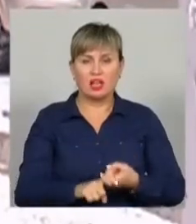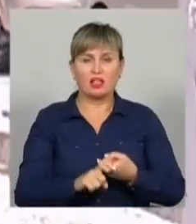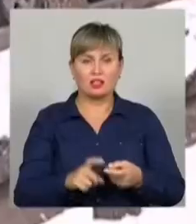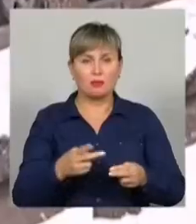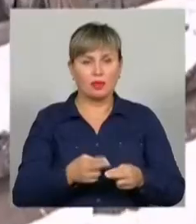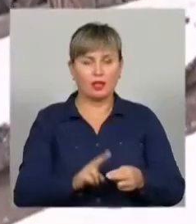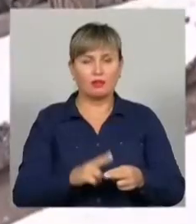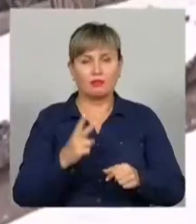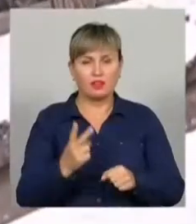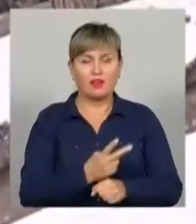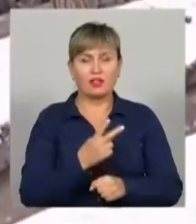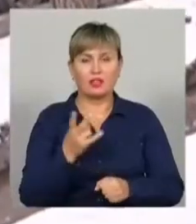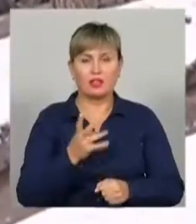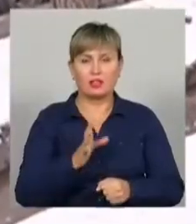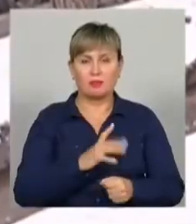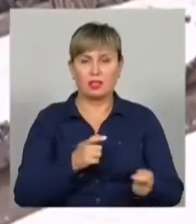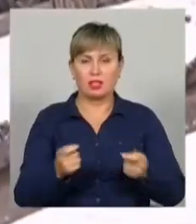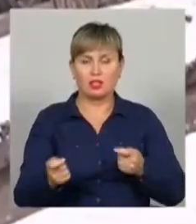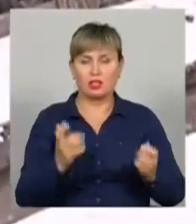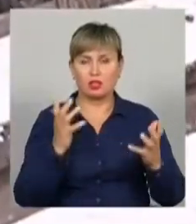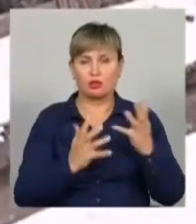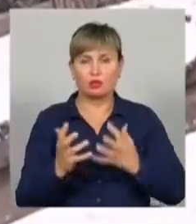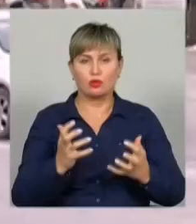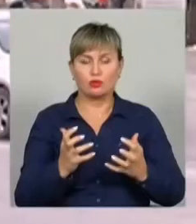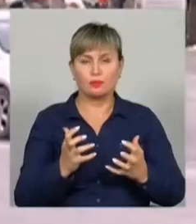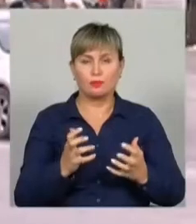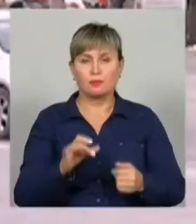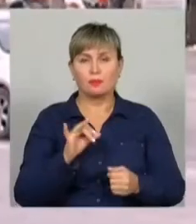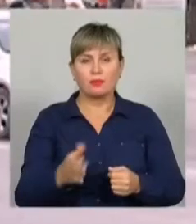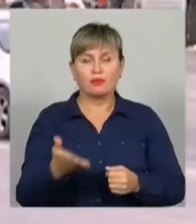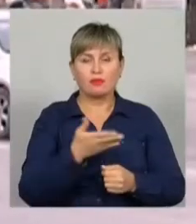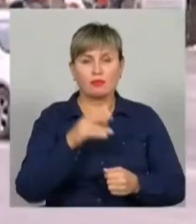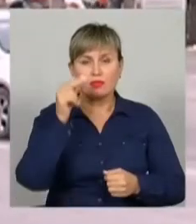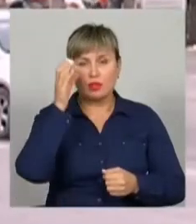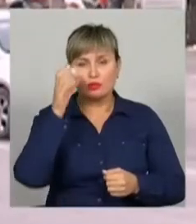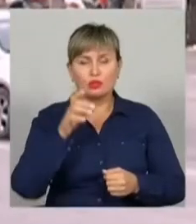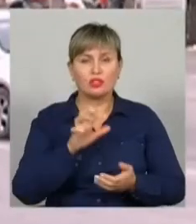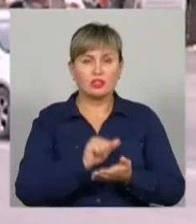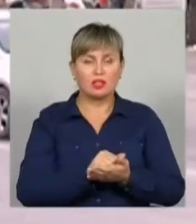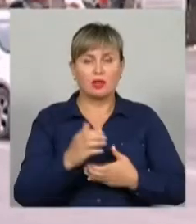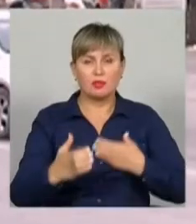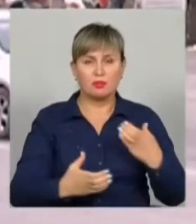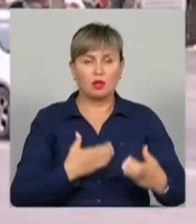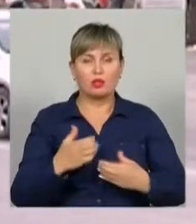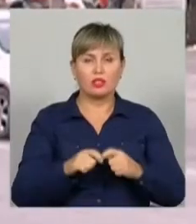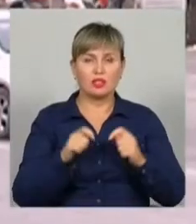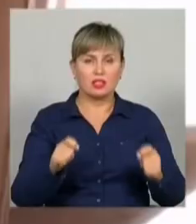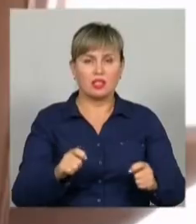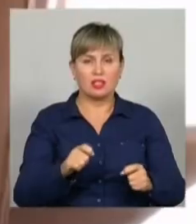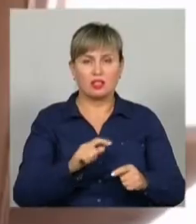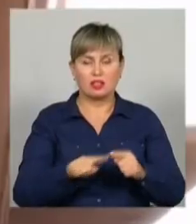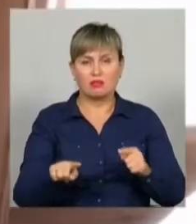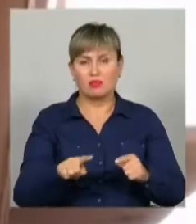еще вдвойне должны быть более, так сказать, серьезными. Умы ученых, в общем-то, заняты и обеспокоены созданием эффективных вакцин,